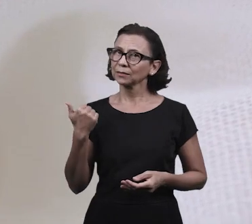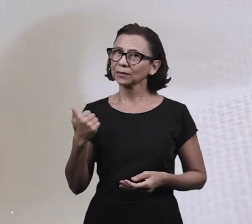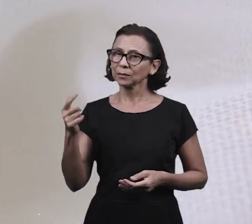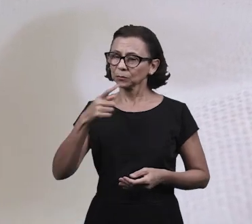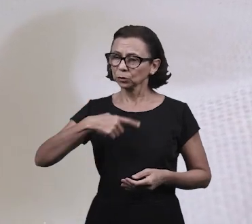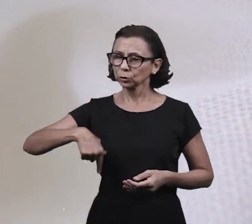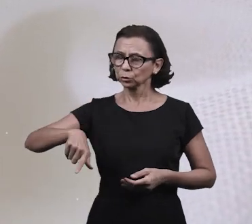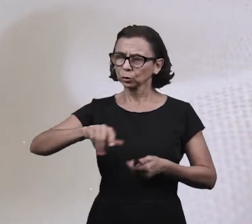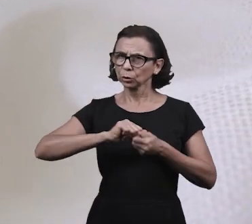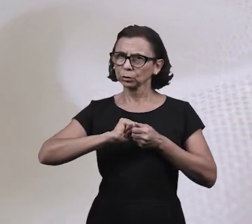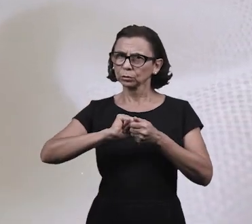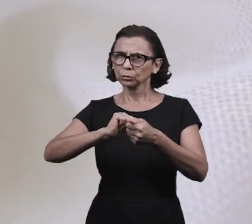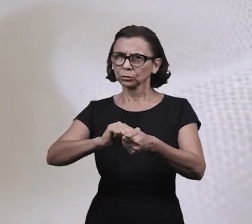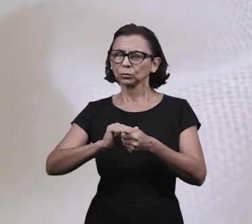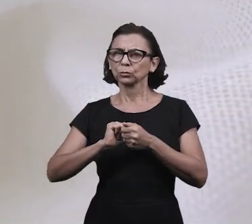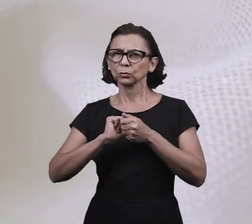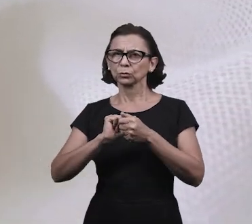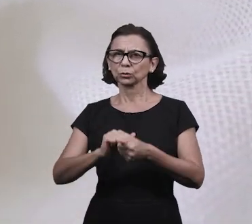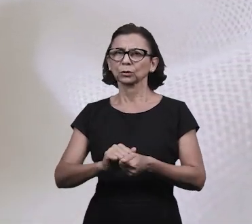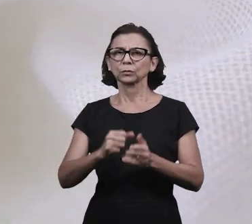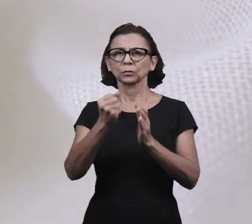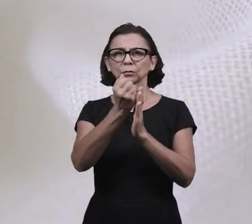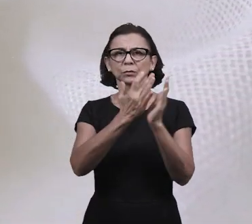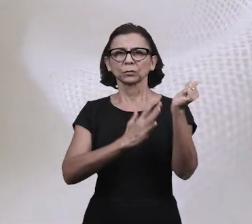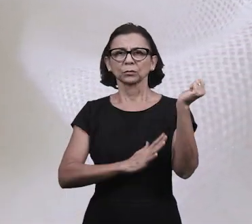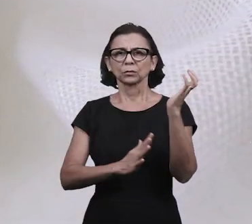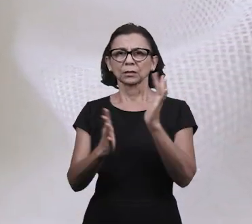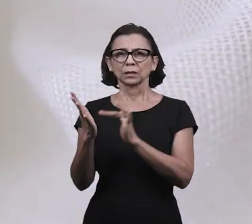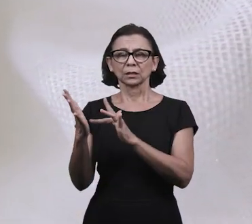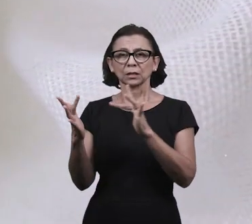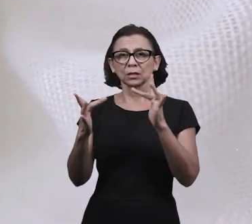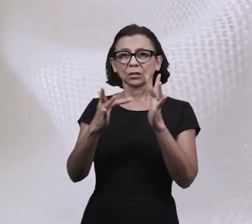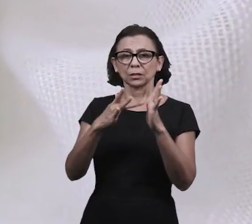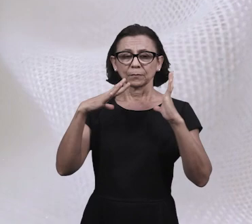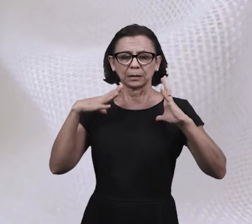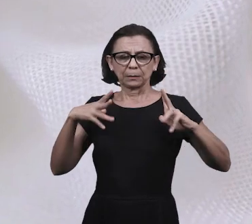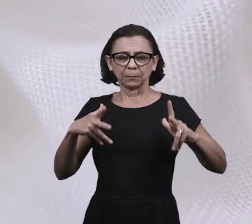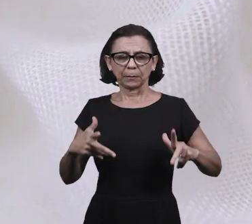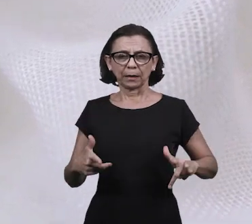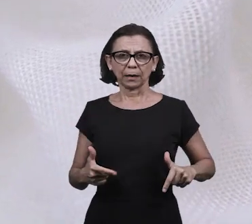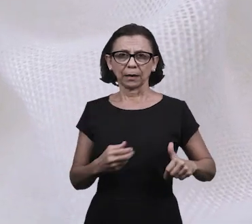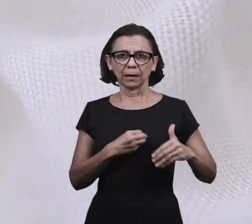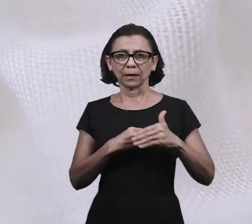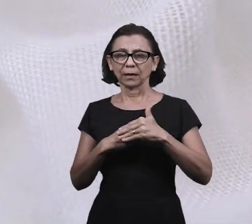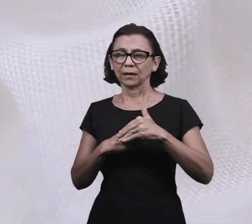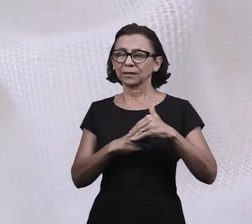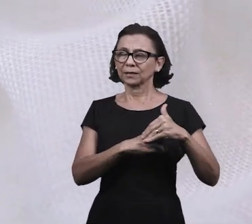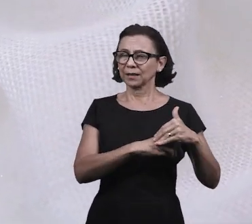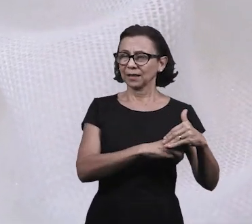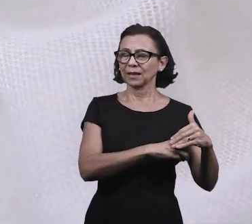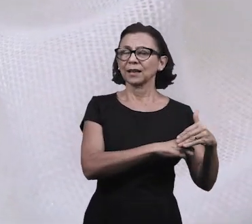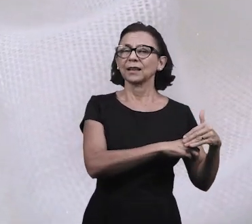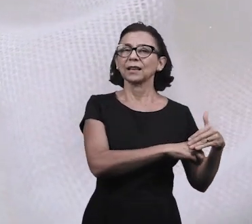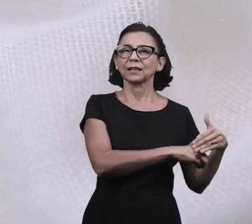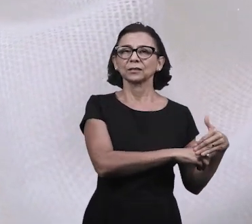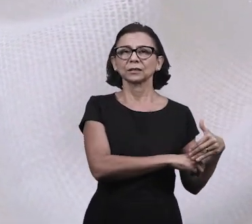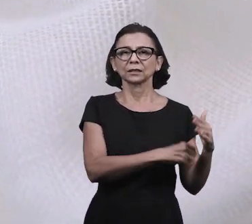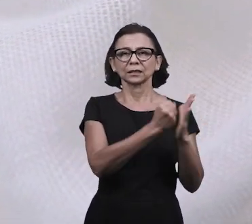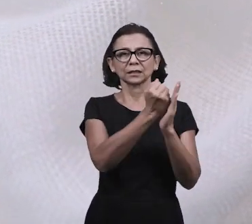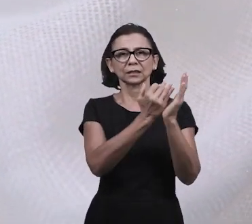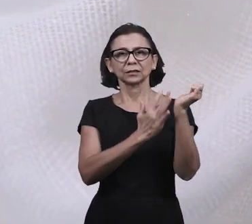Vamos lavar as vestes no sangue do Cordeiro. Vamos lavar as vestes